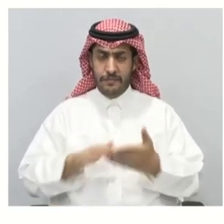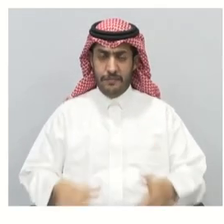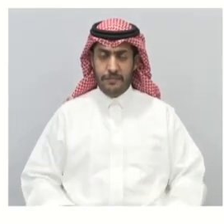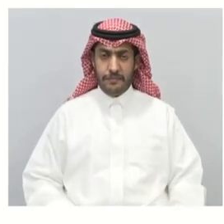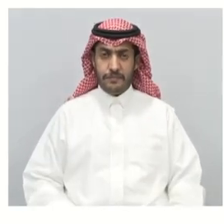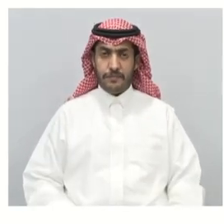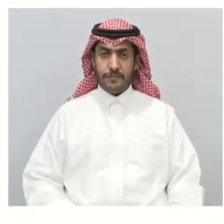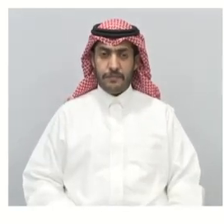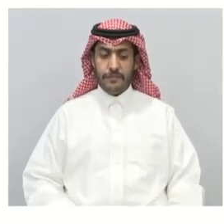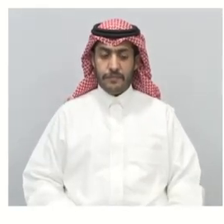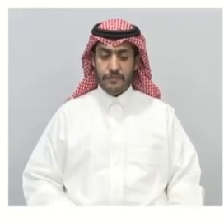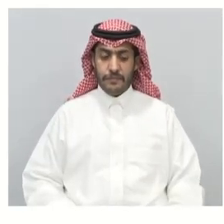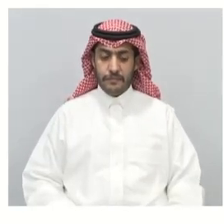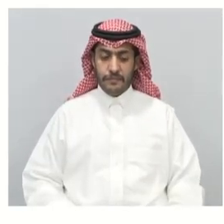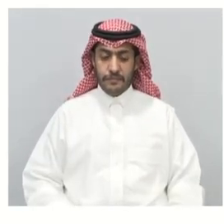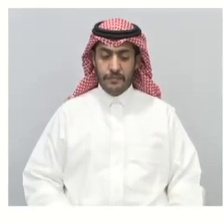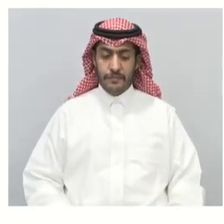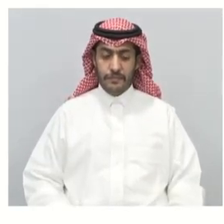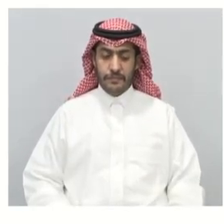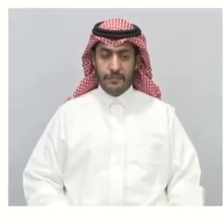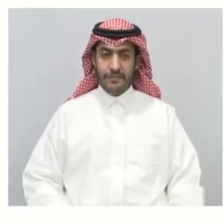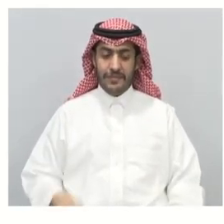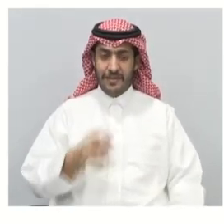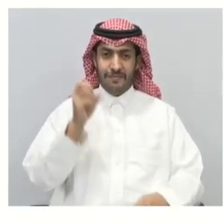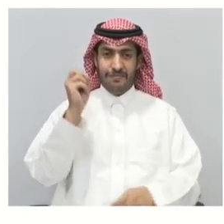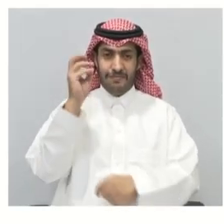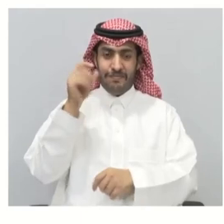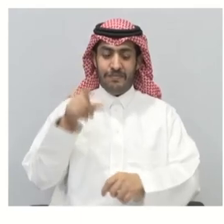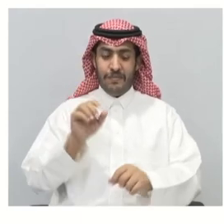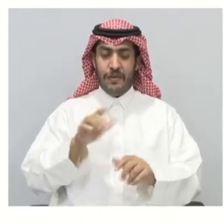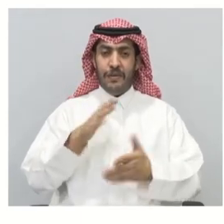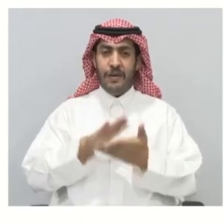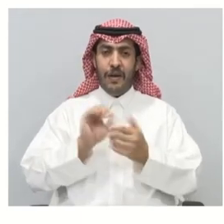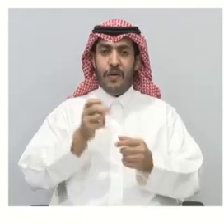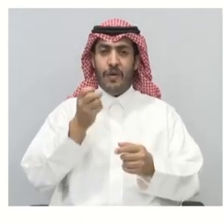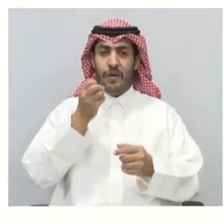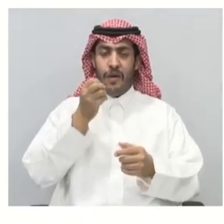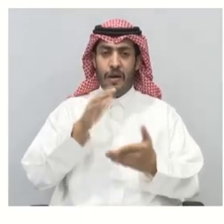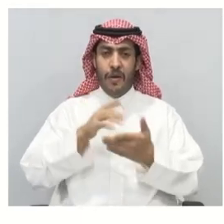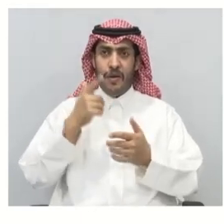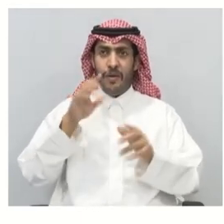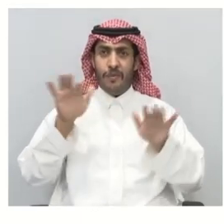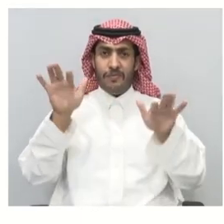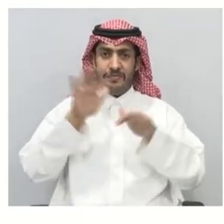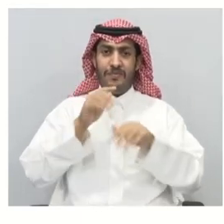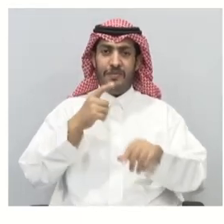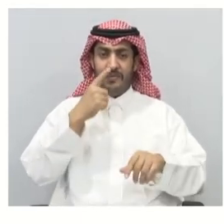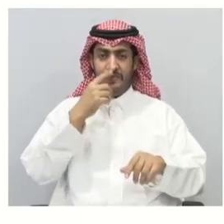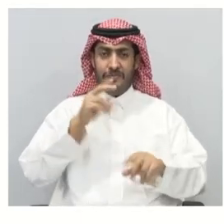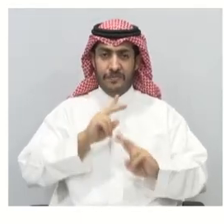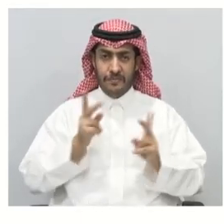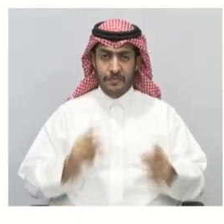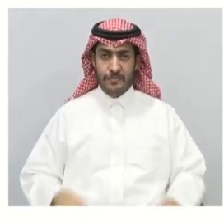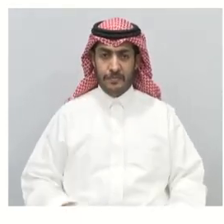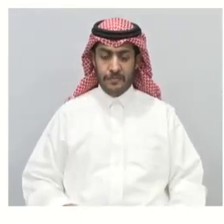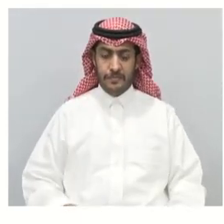تلوث البيئه هنا اذم من اسهم في تلوث البيئه هذه ايضا سوره تعبر